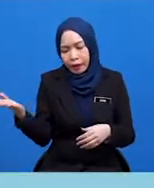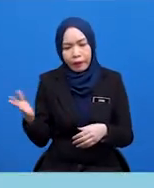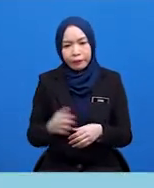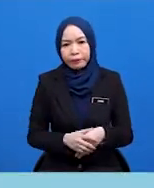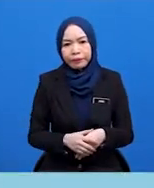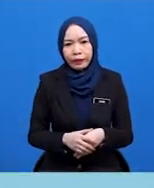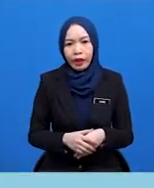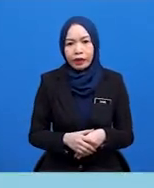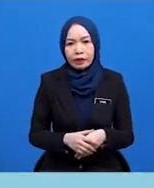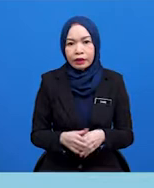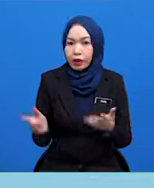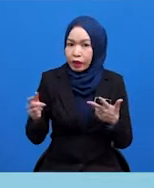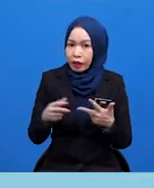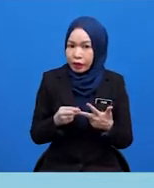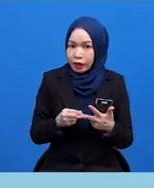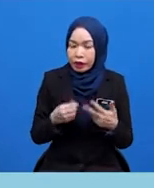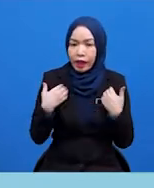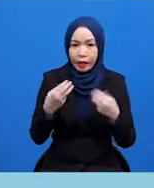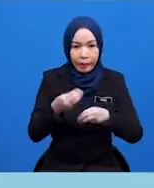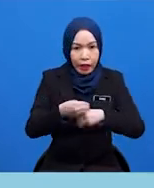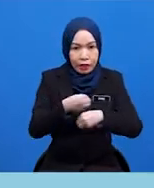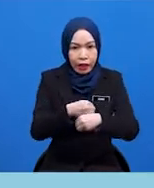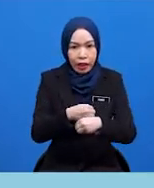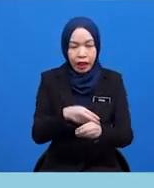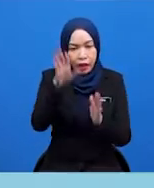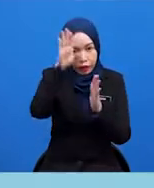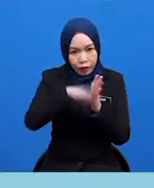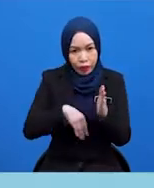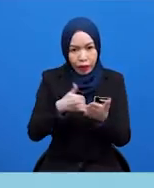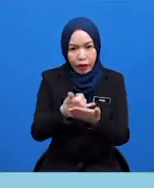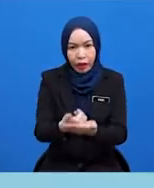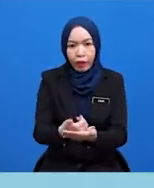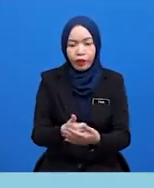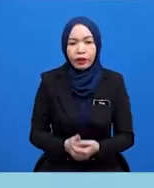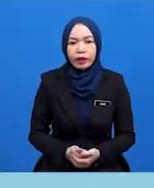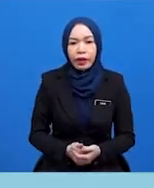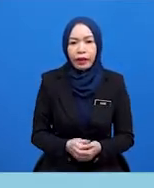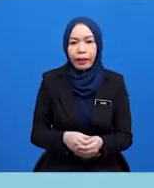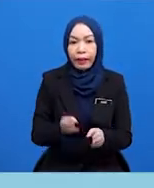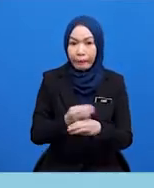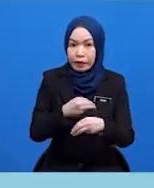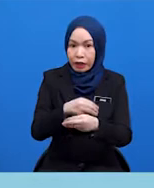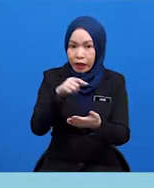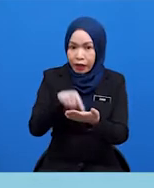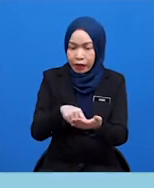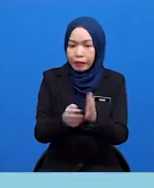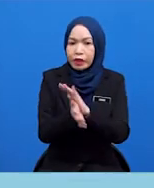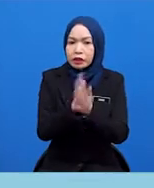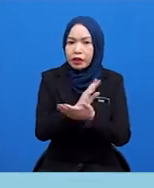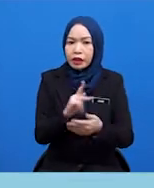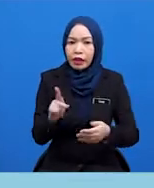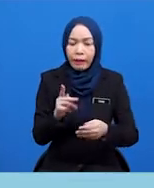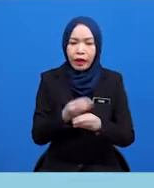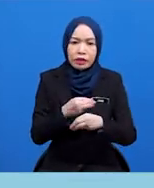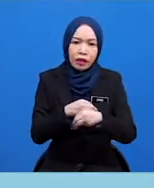Ketiga, masalah kekurangan modal. Masalah ini menjadi kekangan utama